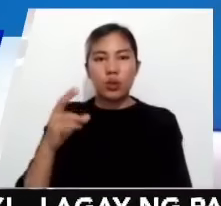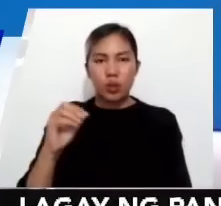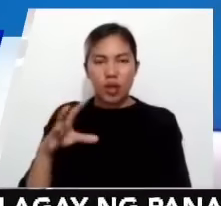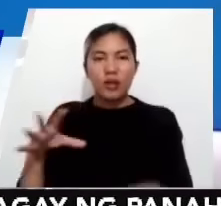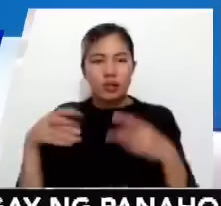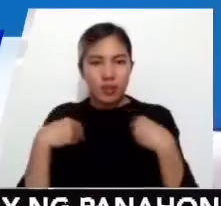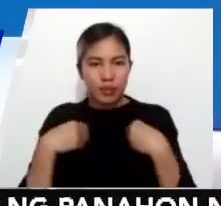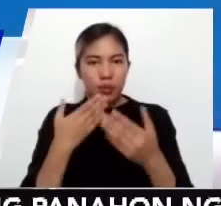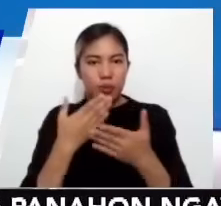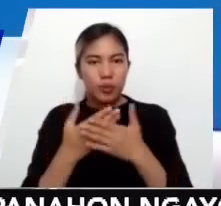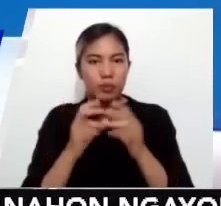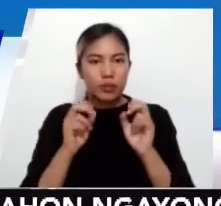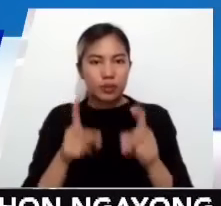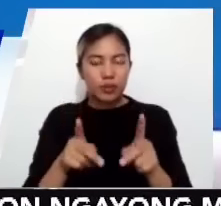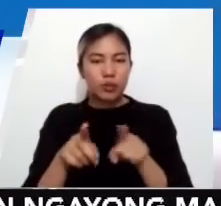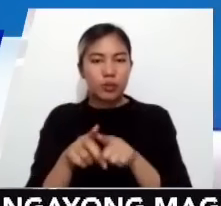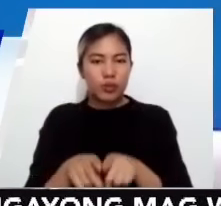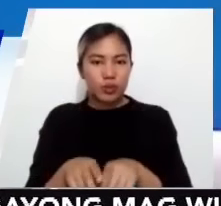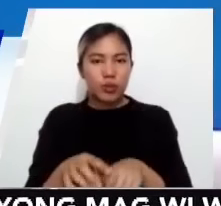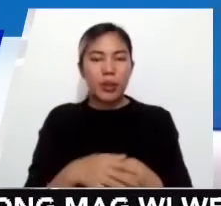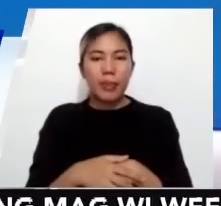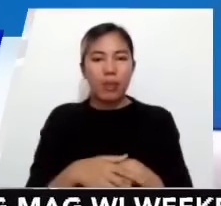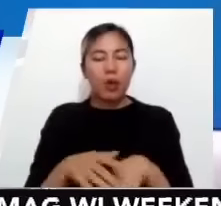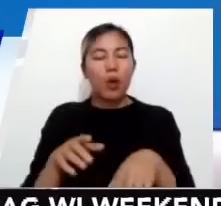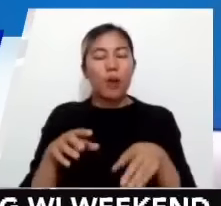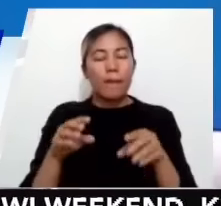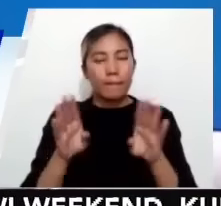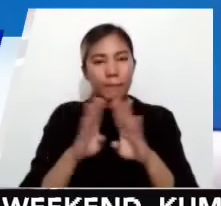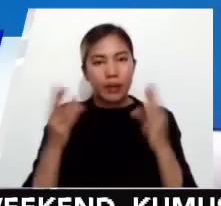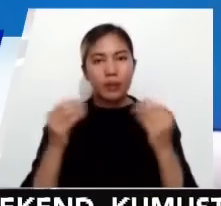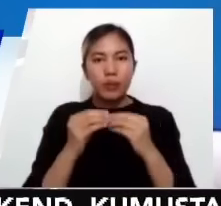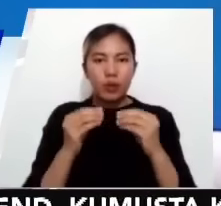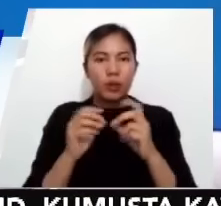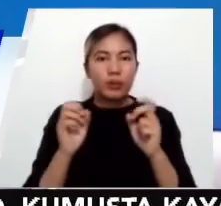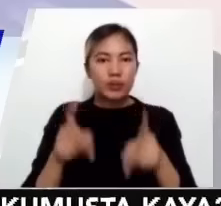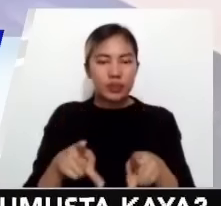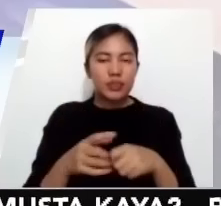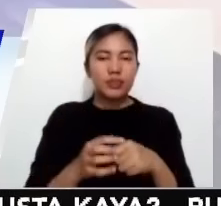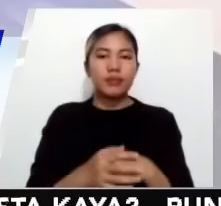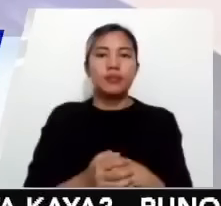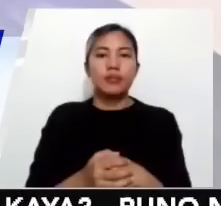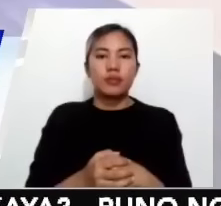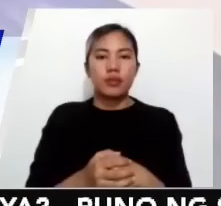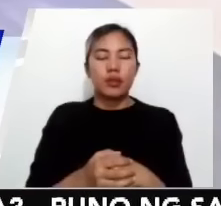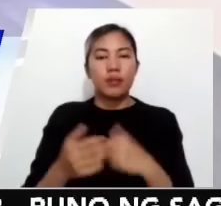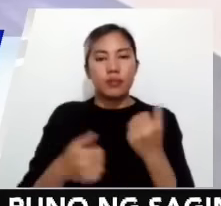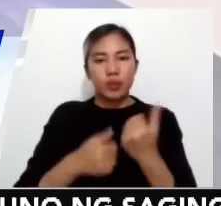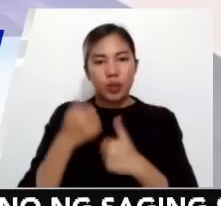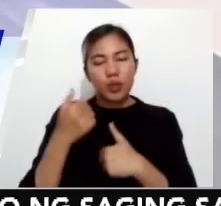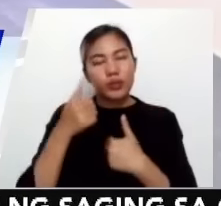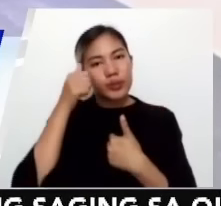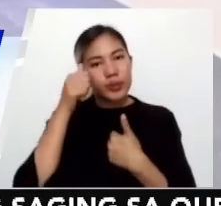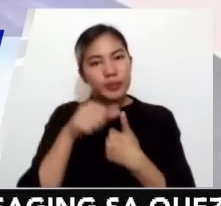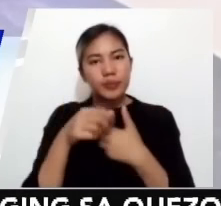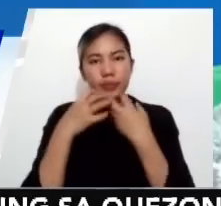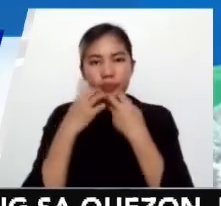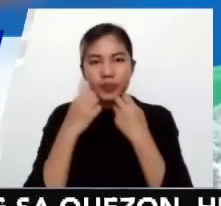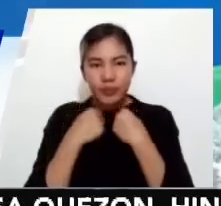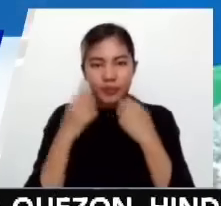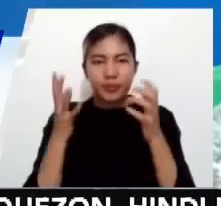at naging daan sa iba pang oportunidad sa showbiz. Pinaka-memorable daw kay Miriam ang kwentuhan ng hosts in